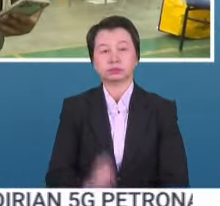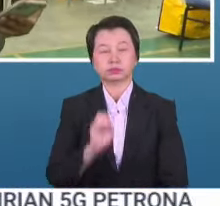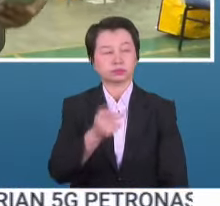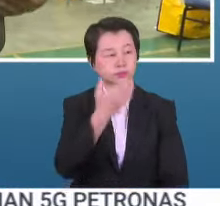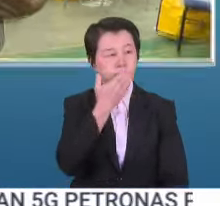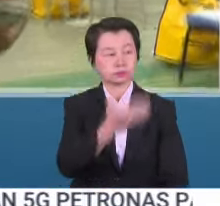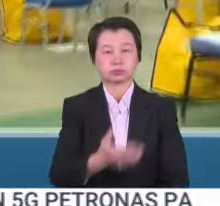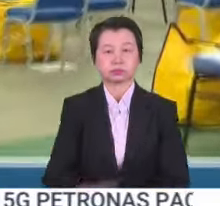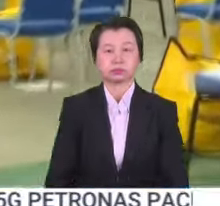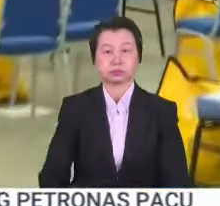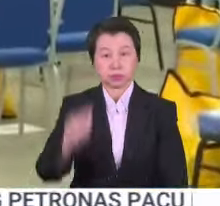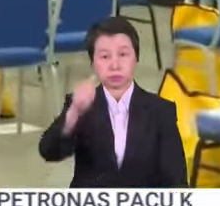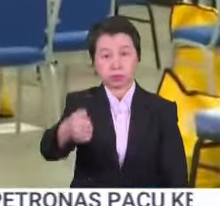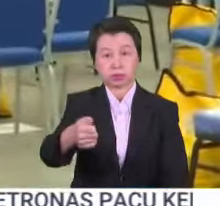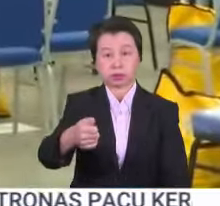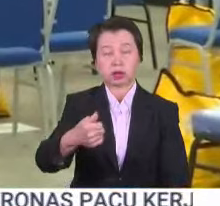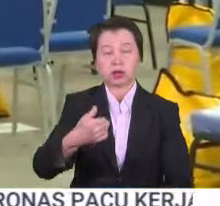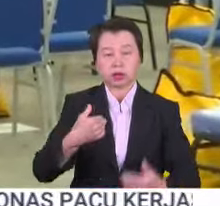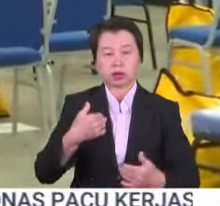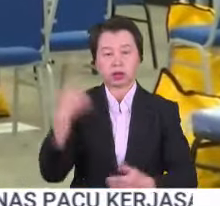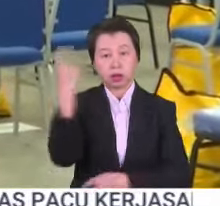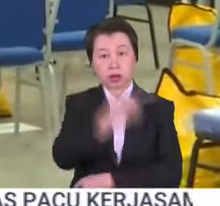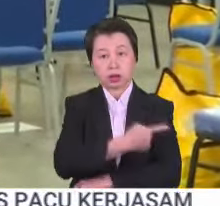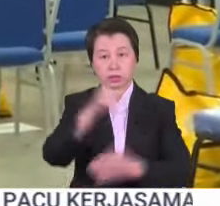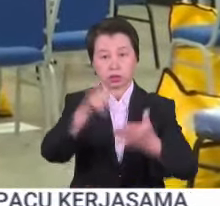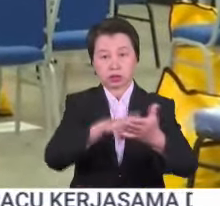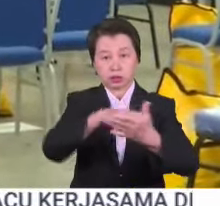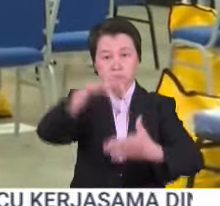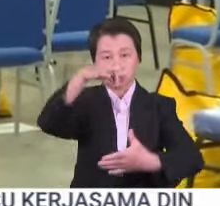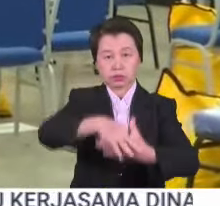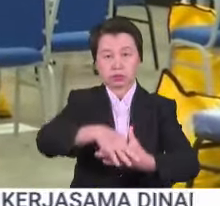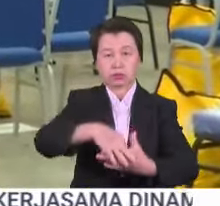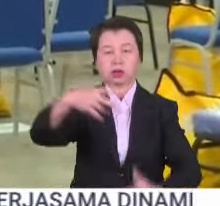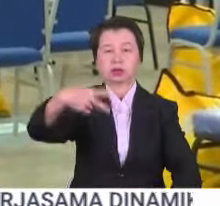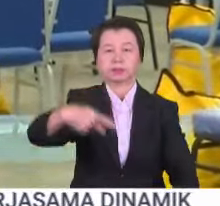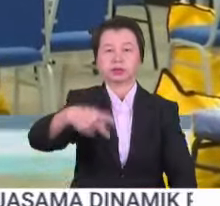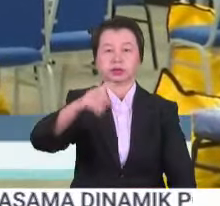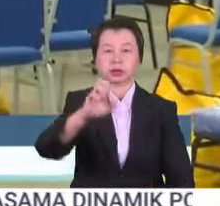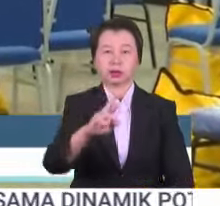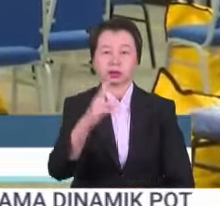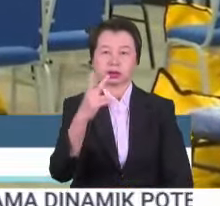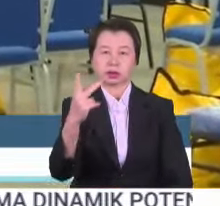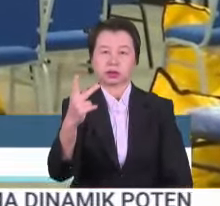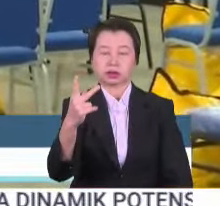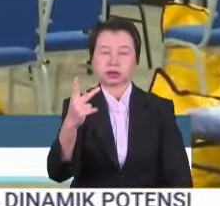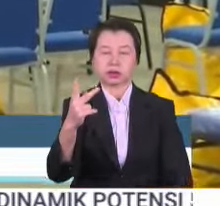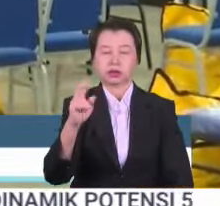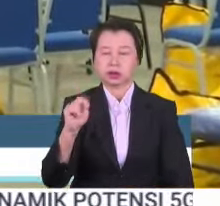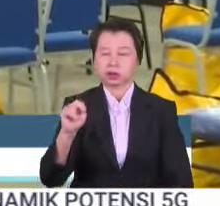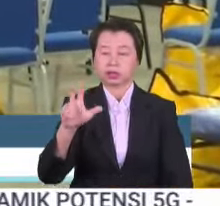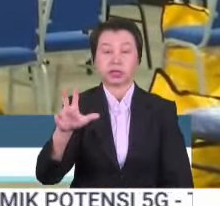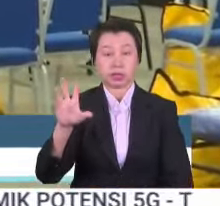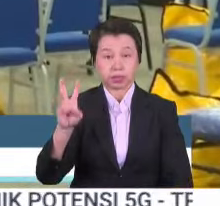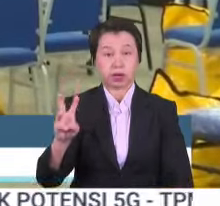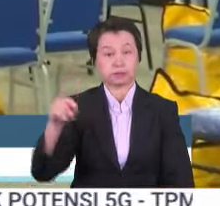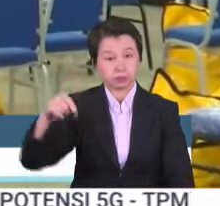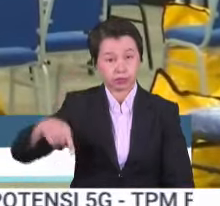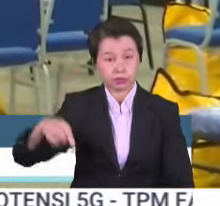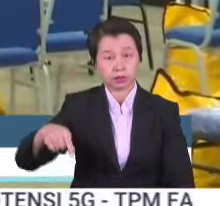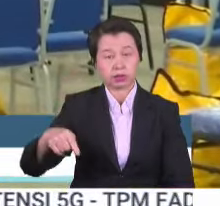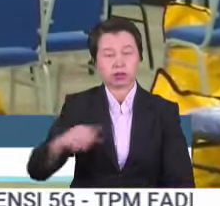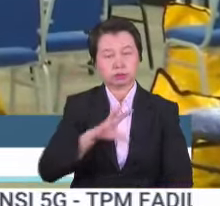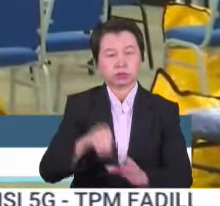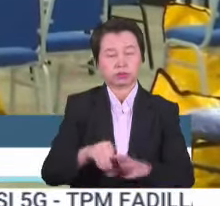Baik, terima kasih. Esok akan berlangsungnya hari mengundi bagi pilihan raya kecil PRK N36 Dun Pelangai di mana